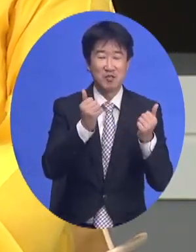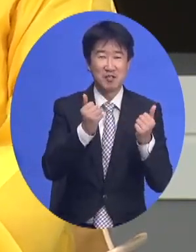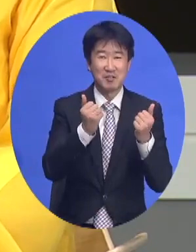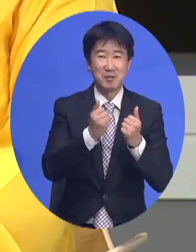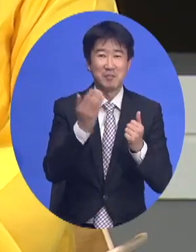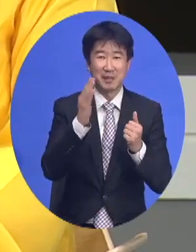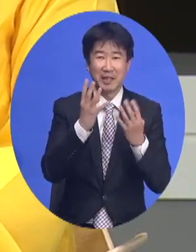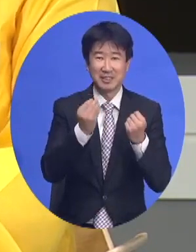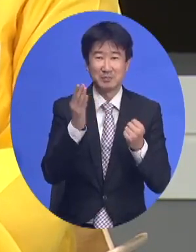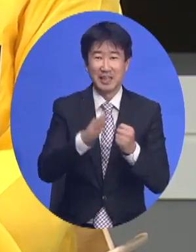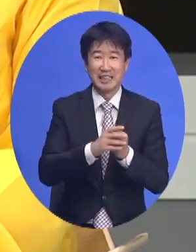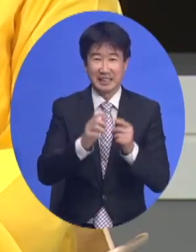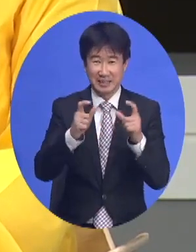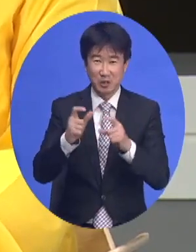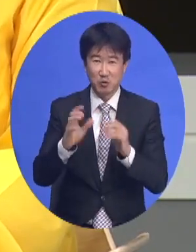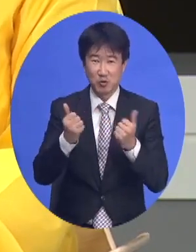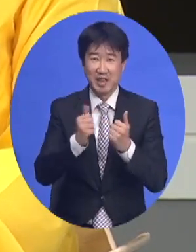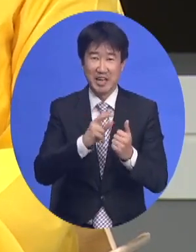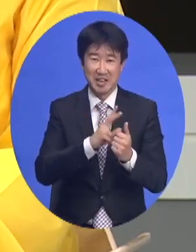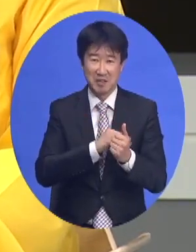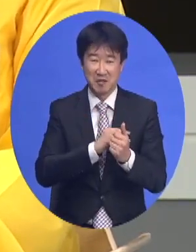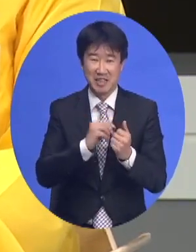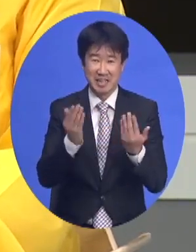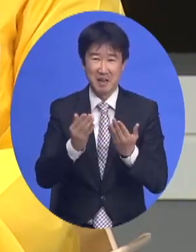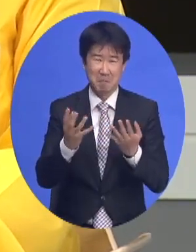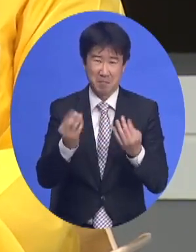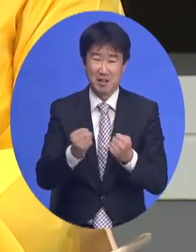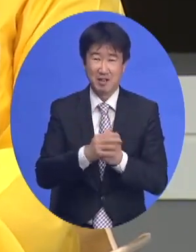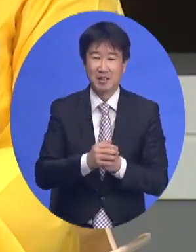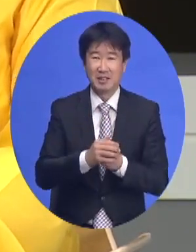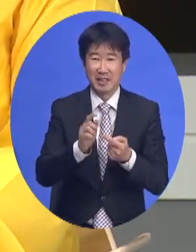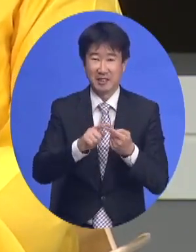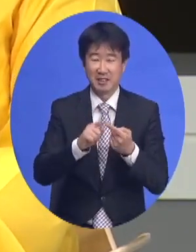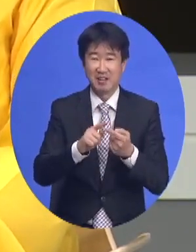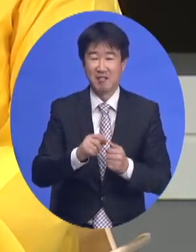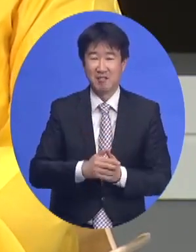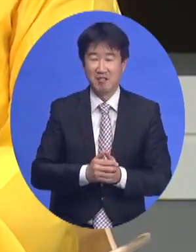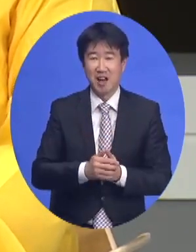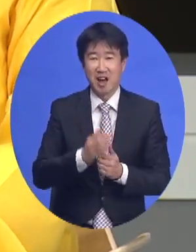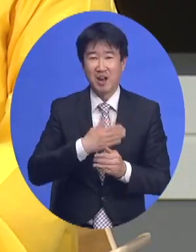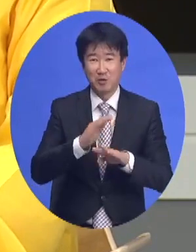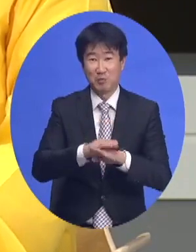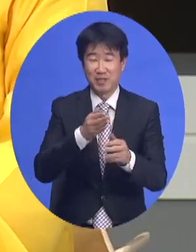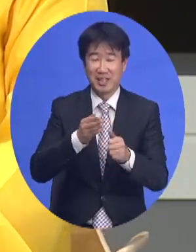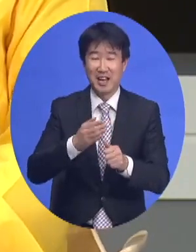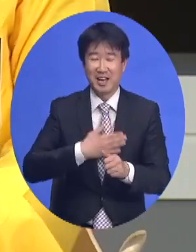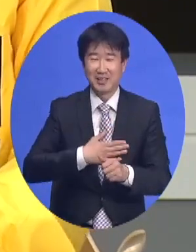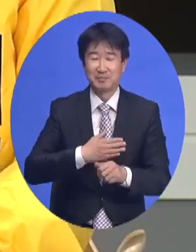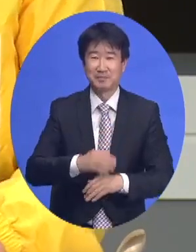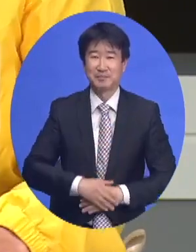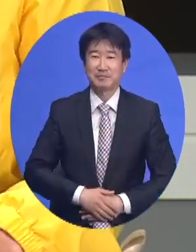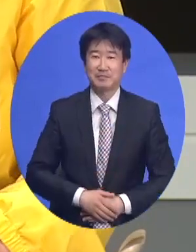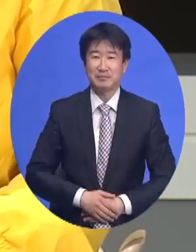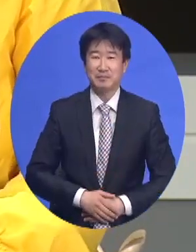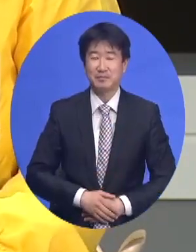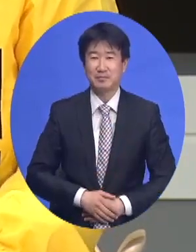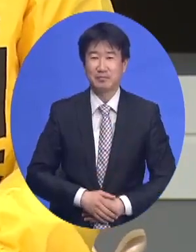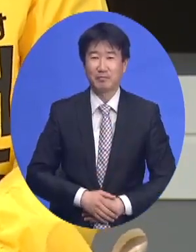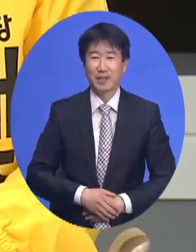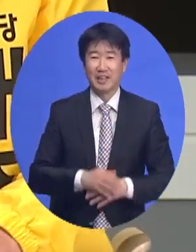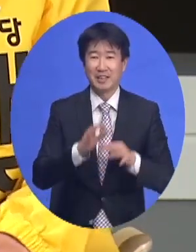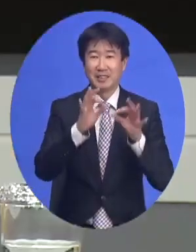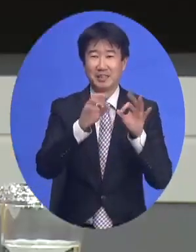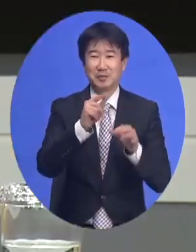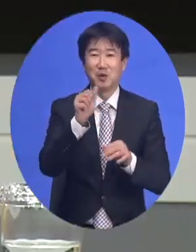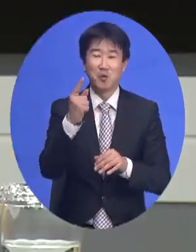예. 지역에서 국회의원이 해야 될 일들이 더 많습니다. 그 예. 부분 예, 질문 예, 잘 들었습니다. 예. 답변. 우리